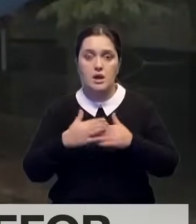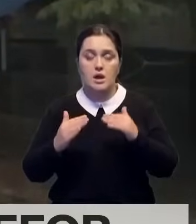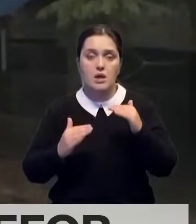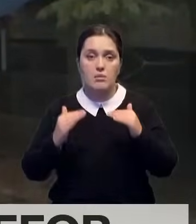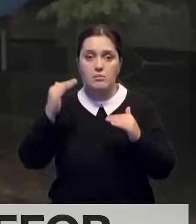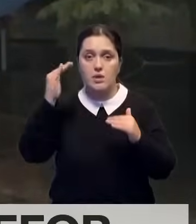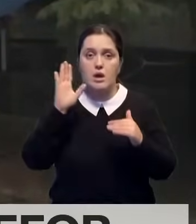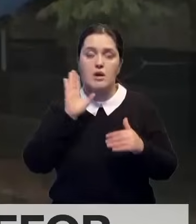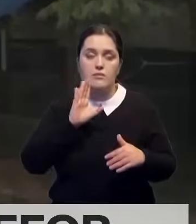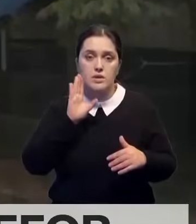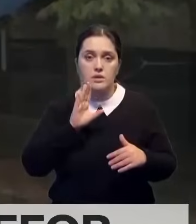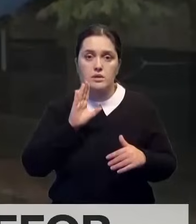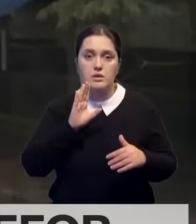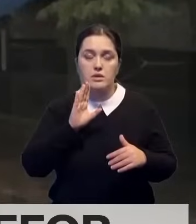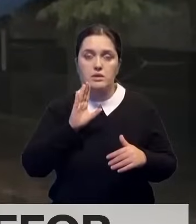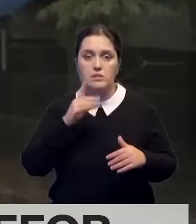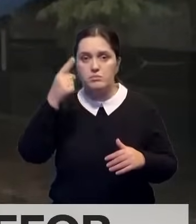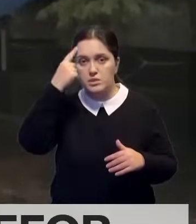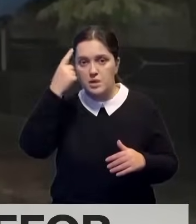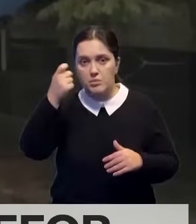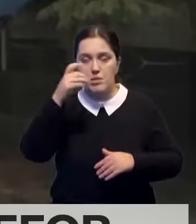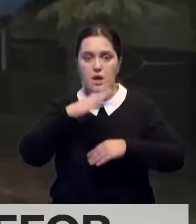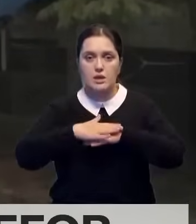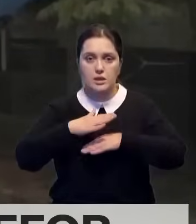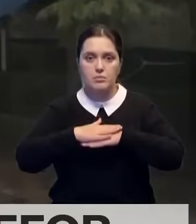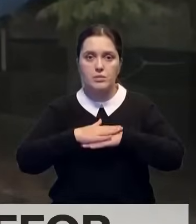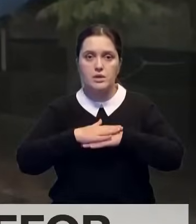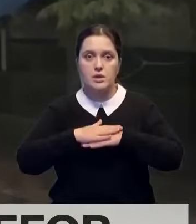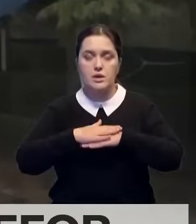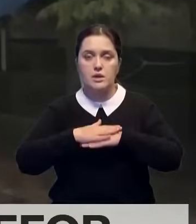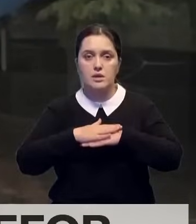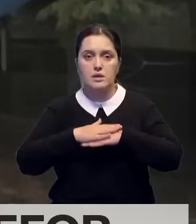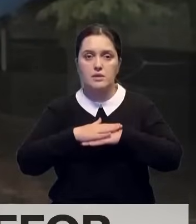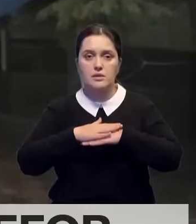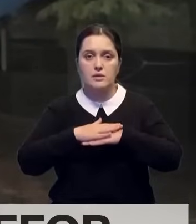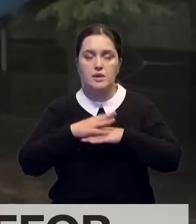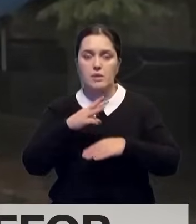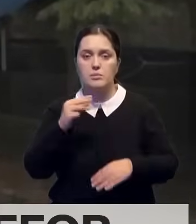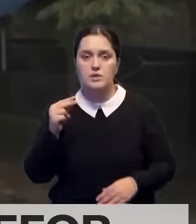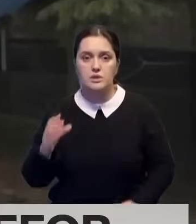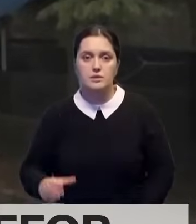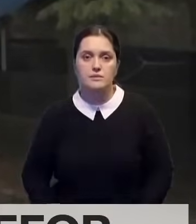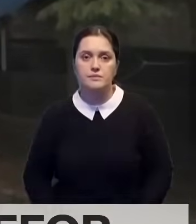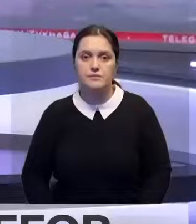критическому отметку мы сообщаем акимату и местному акимату и МЧС.